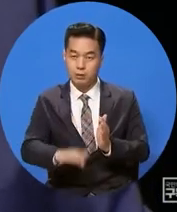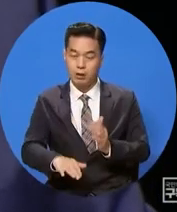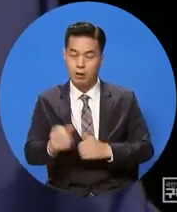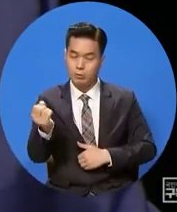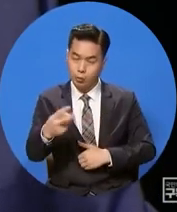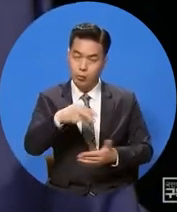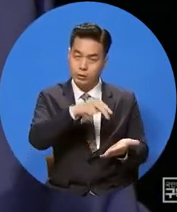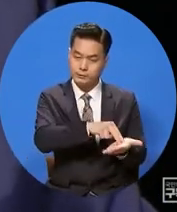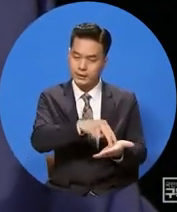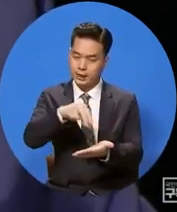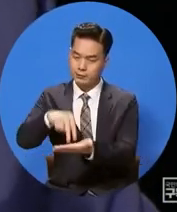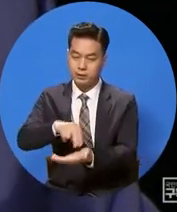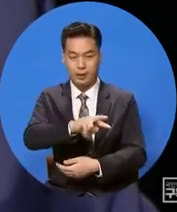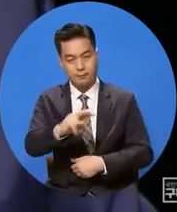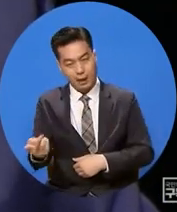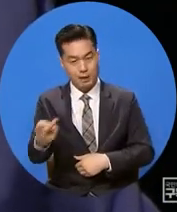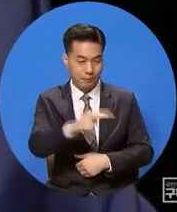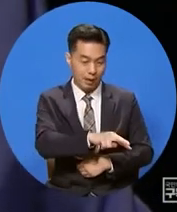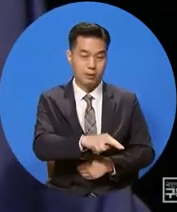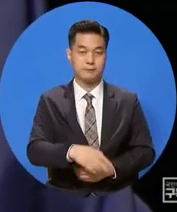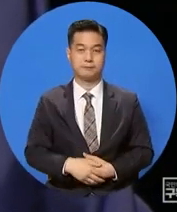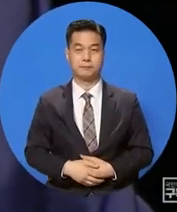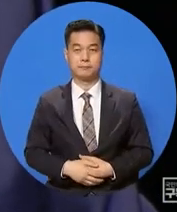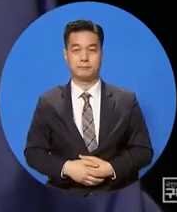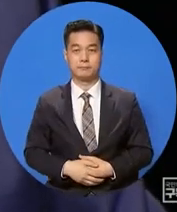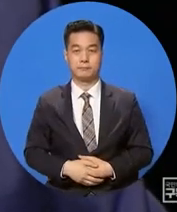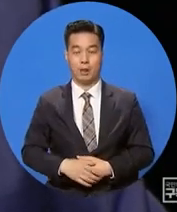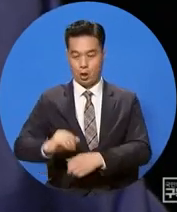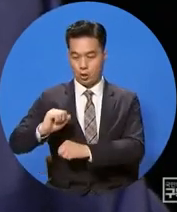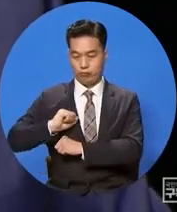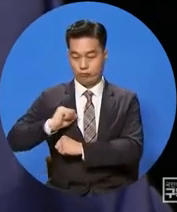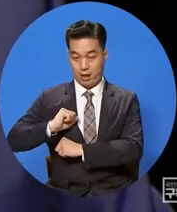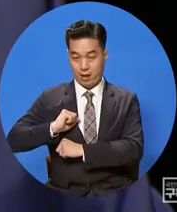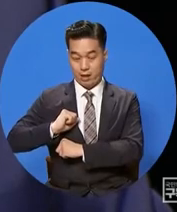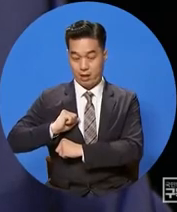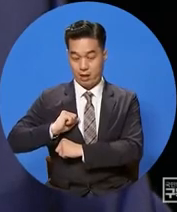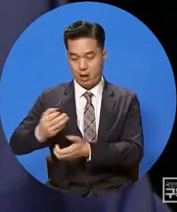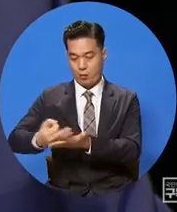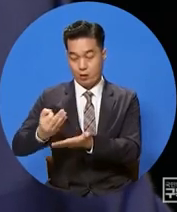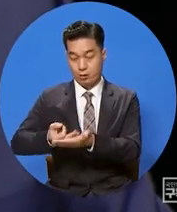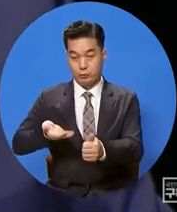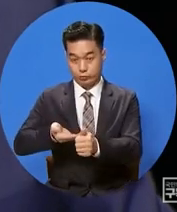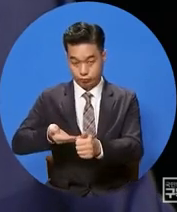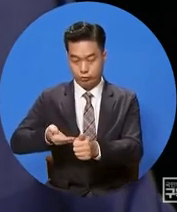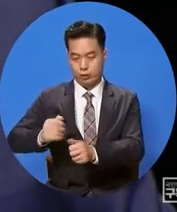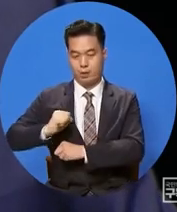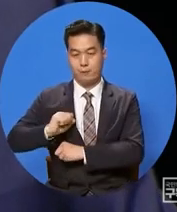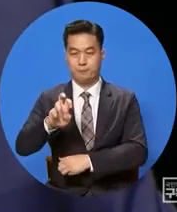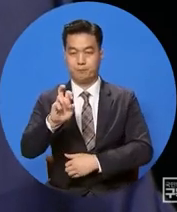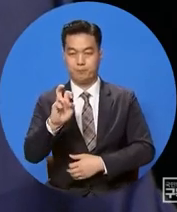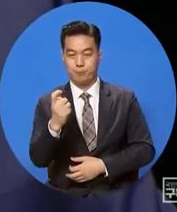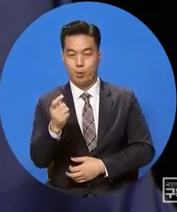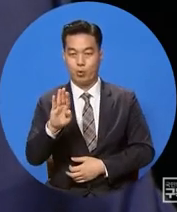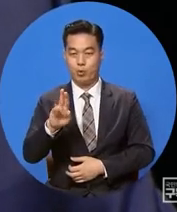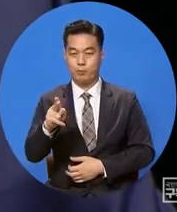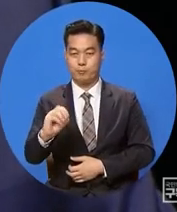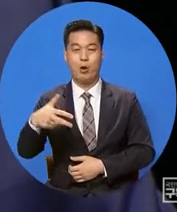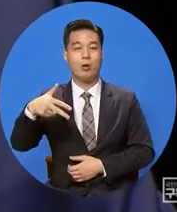또 입장이 그때그때 바뀌시고 모병제 문제도 자,